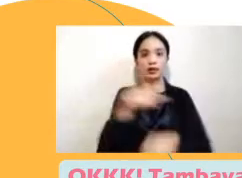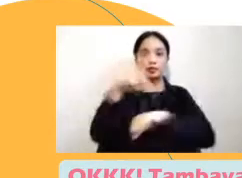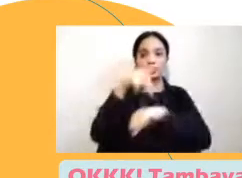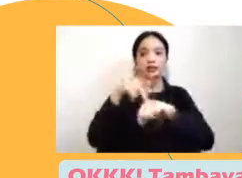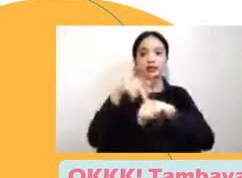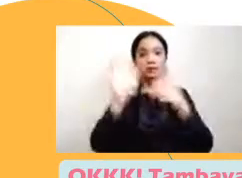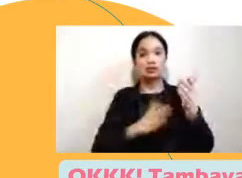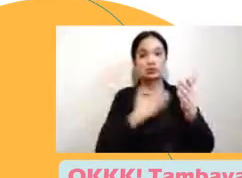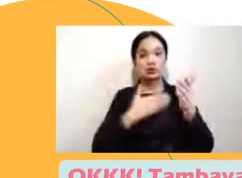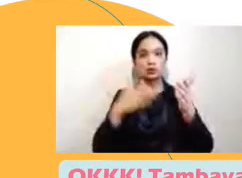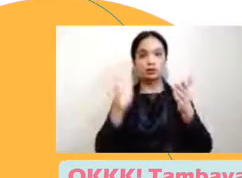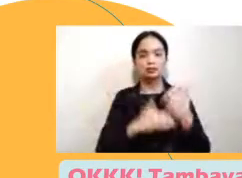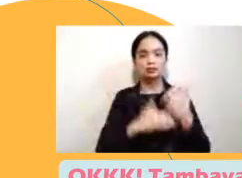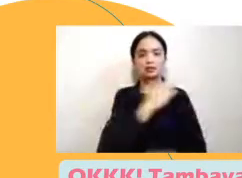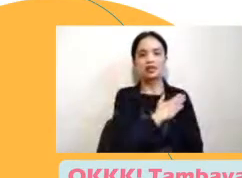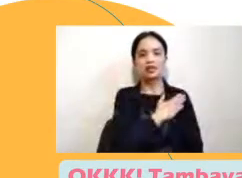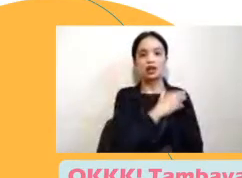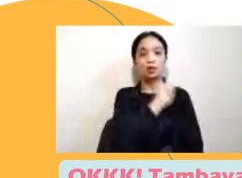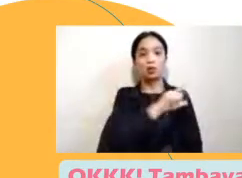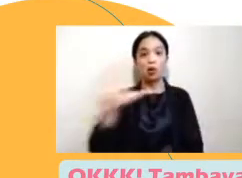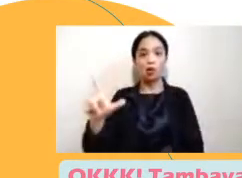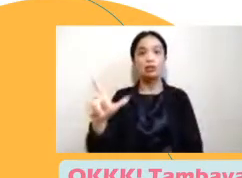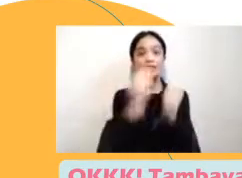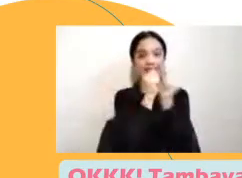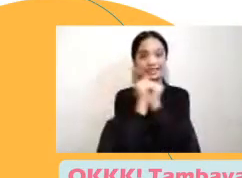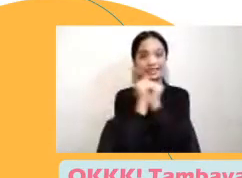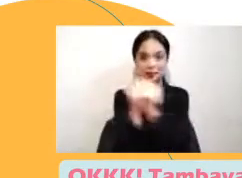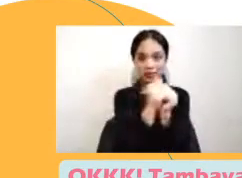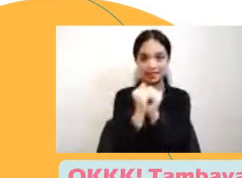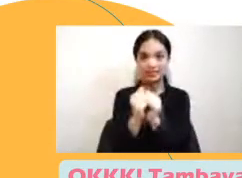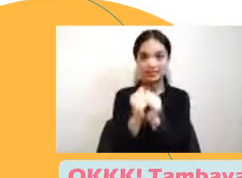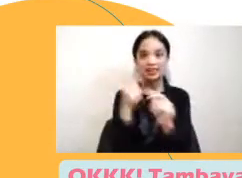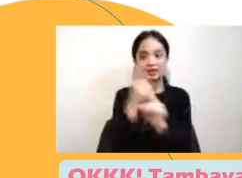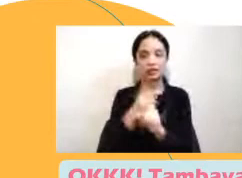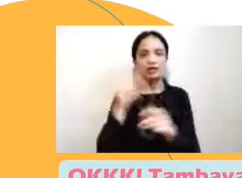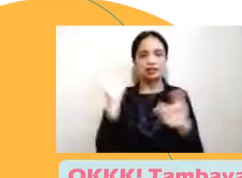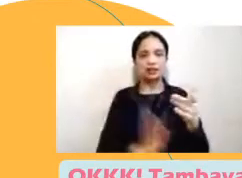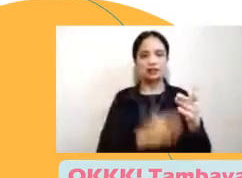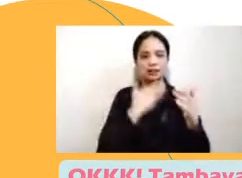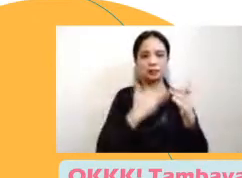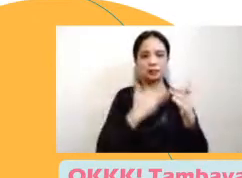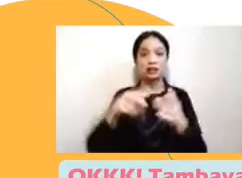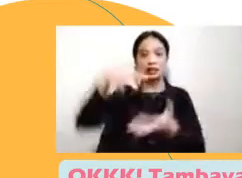ang lahat ay sabay-sabay na kakanta.